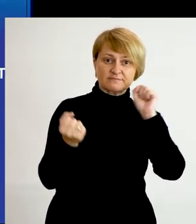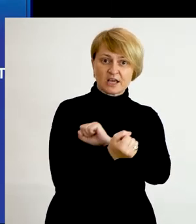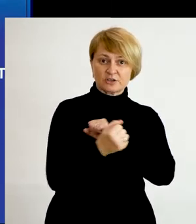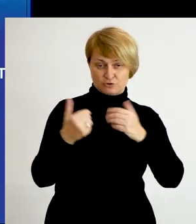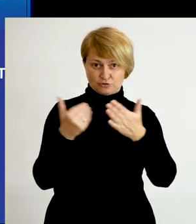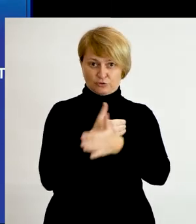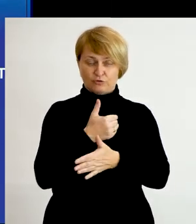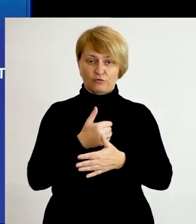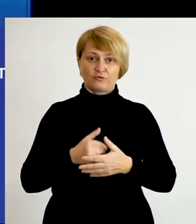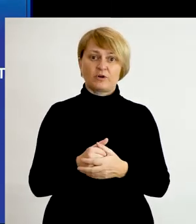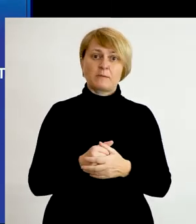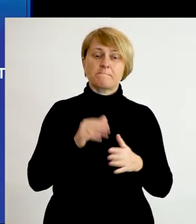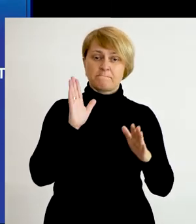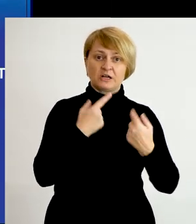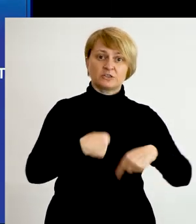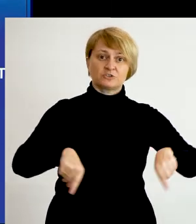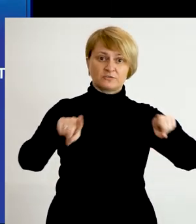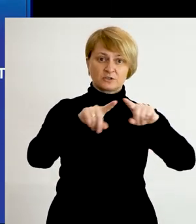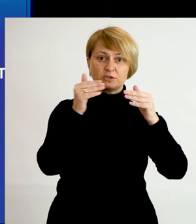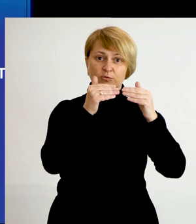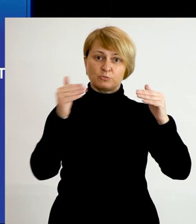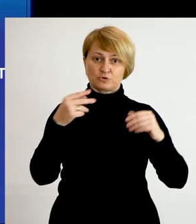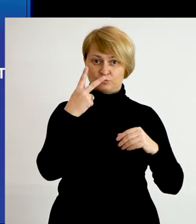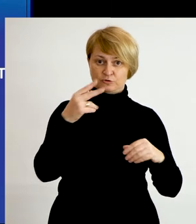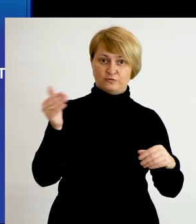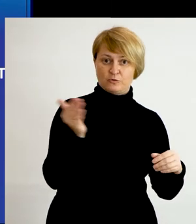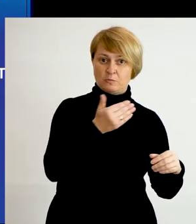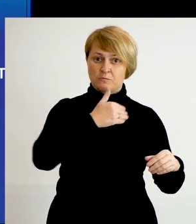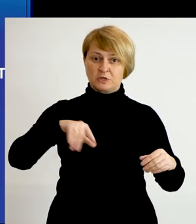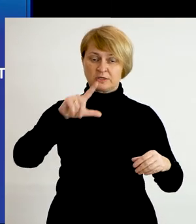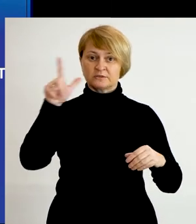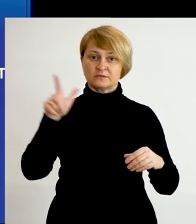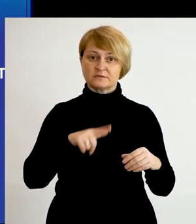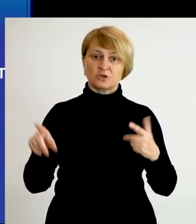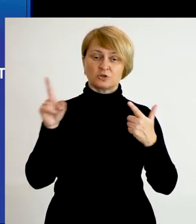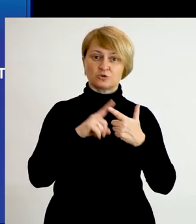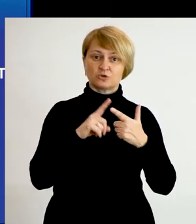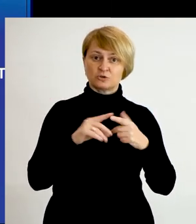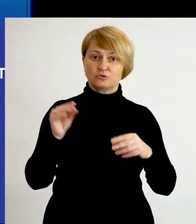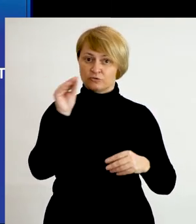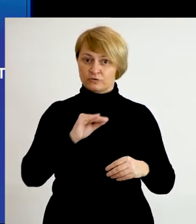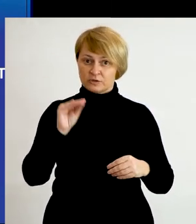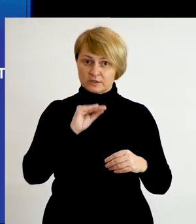nową. Więc to będzie realizowane na poziomie 2 milionów złotych. Plus oprócz tego